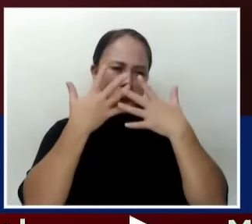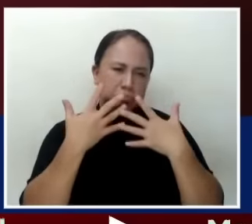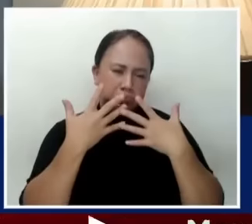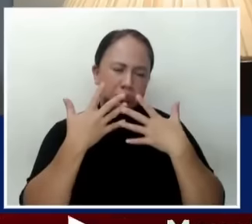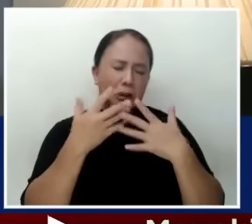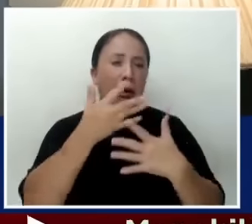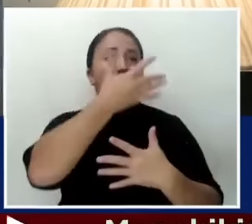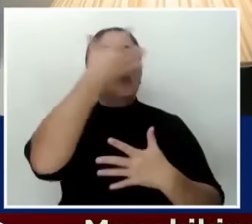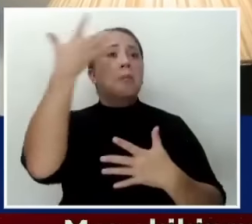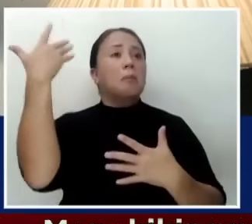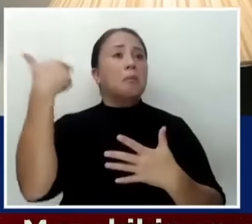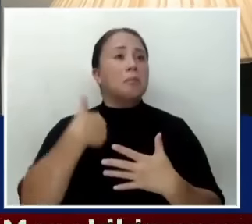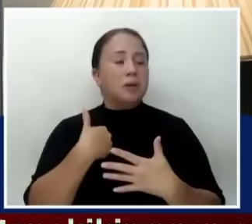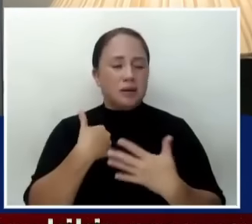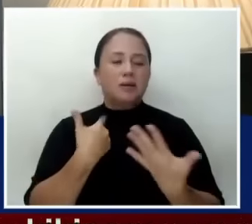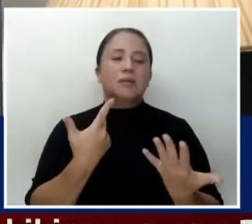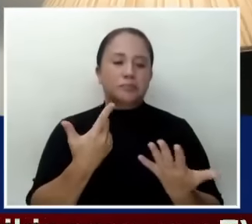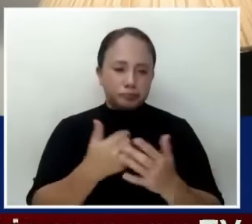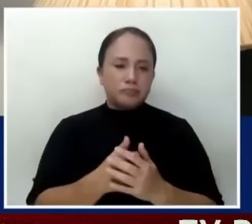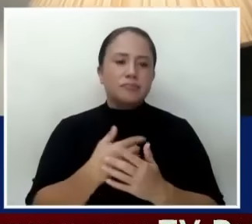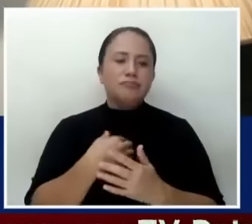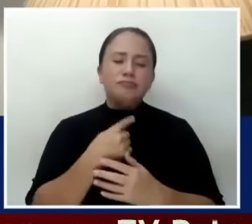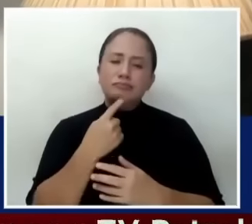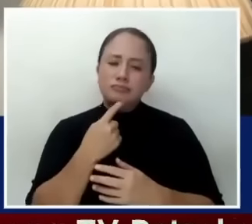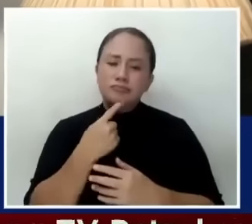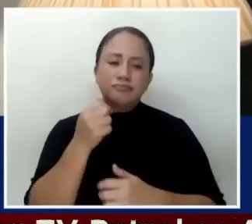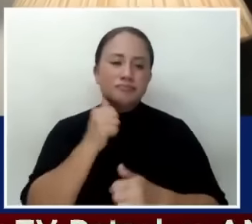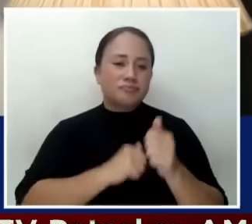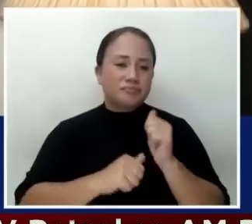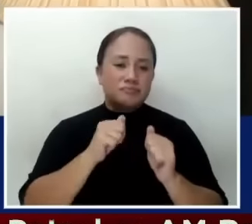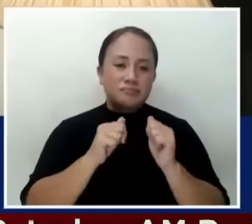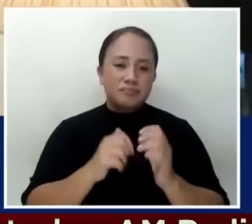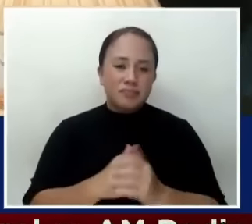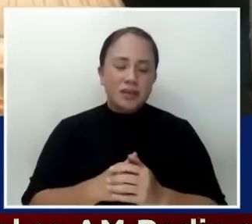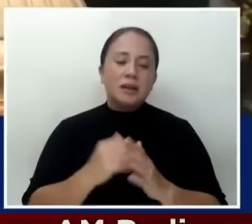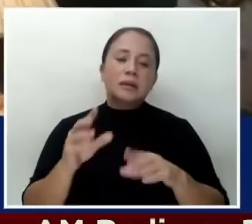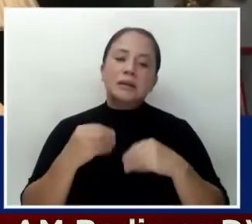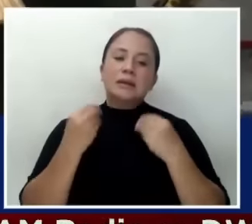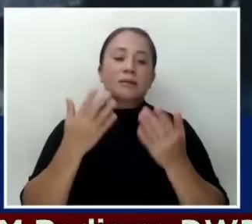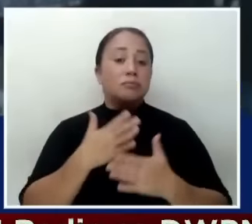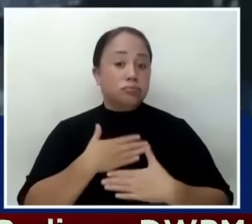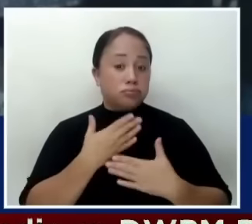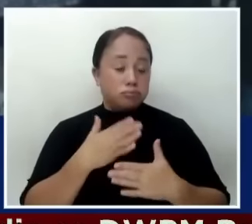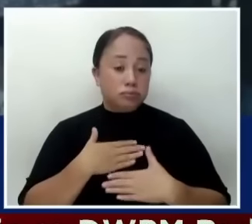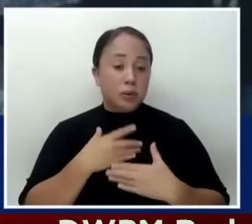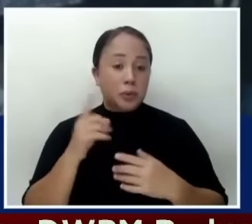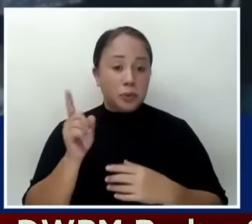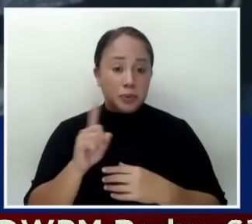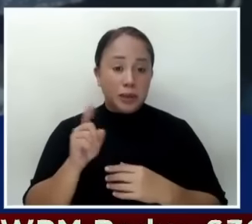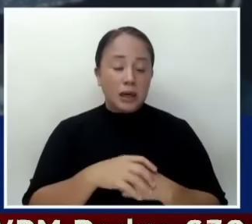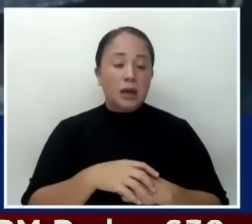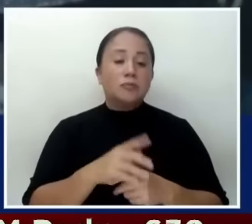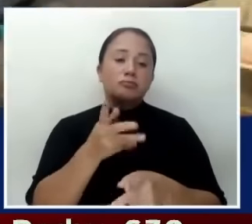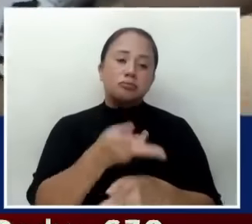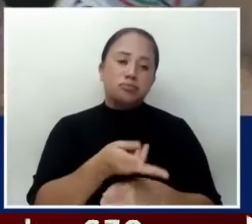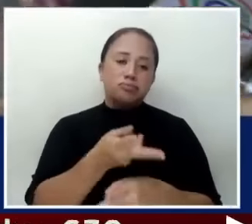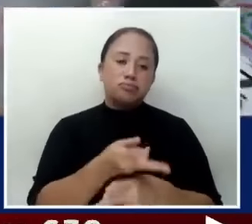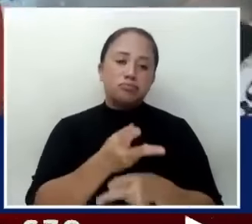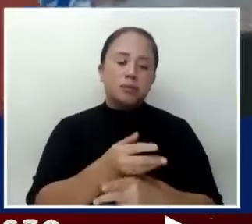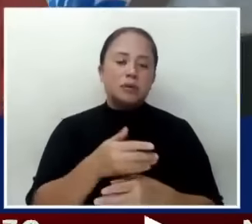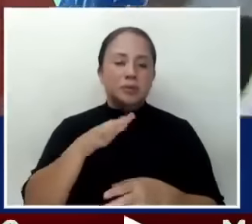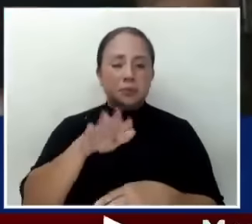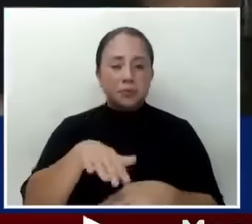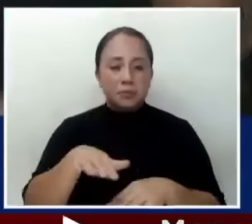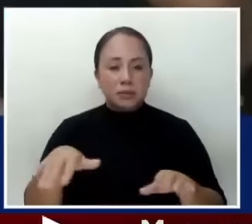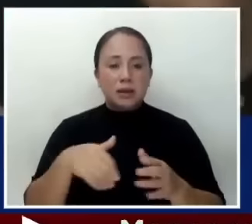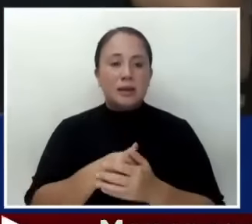ako. Sa gitna ng pangungulila sa pag-arte, nagbibigay kasiyahan ngayon kay Gina ang pag-aalaga ng kanyang anak at mga